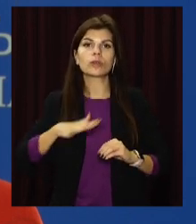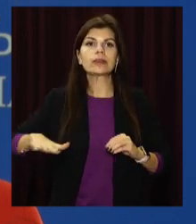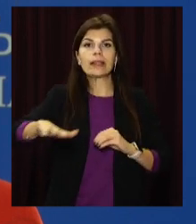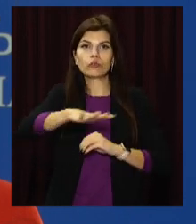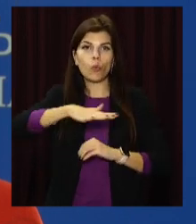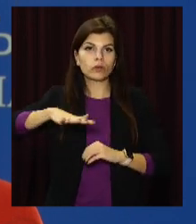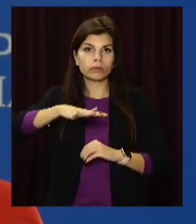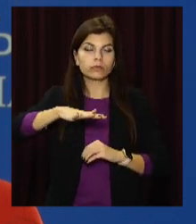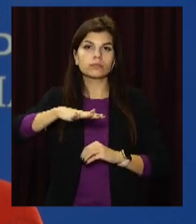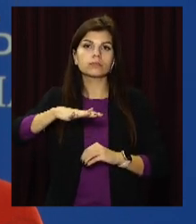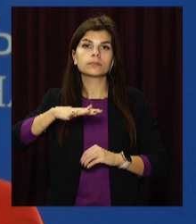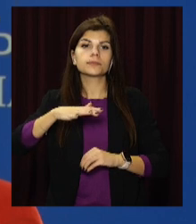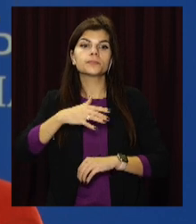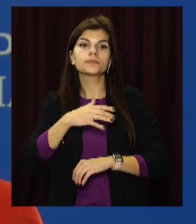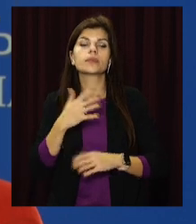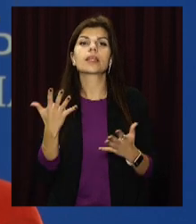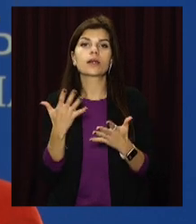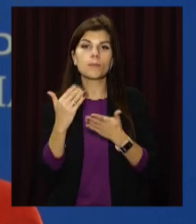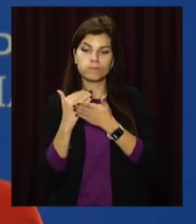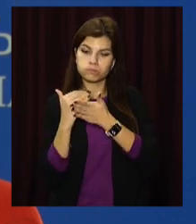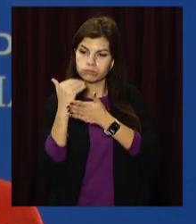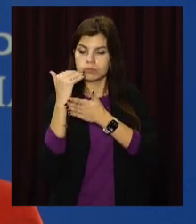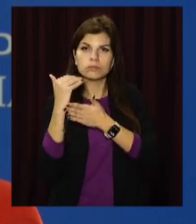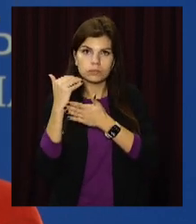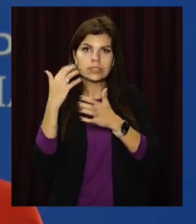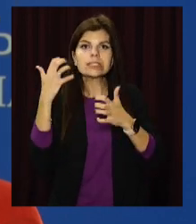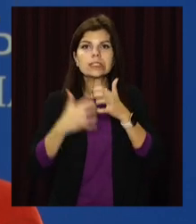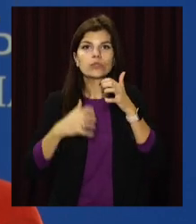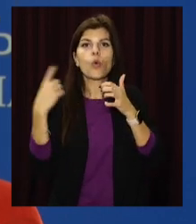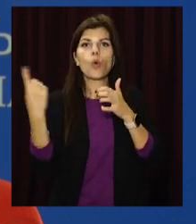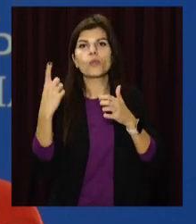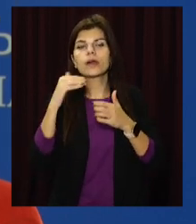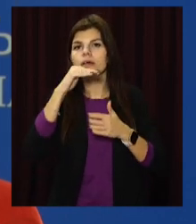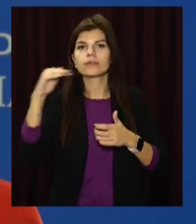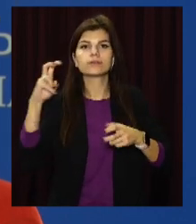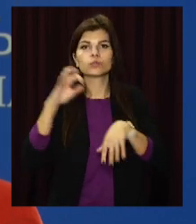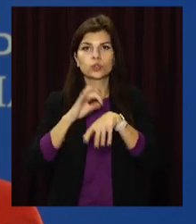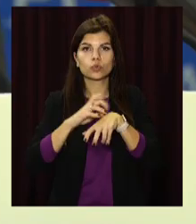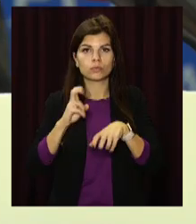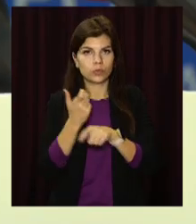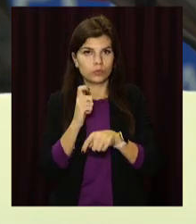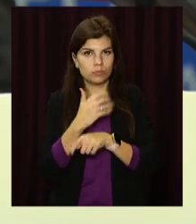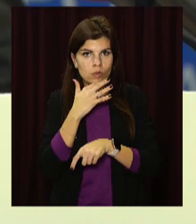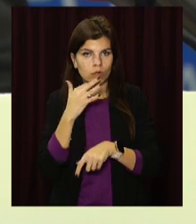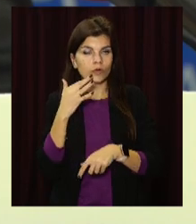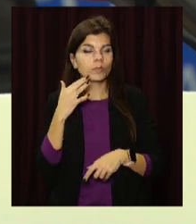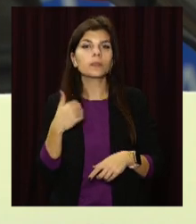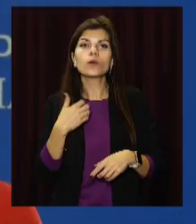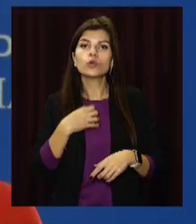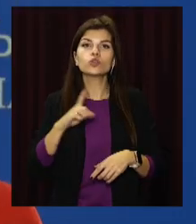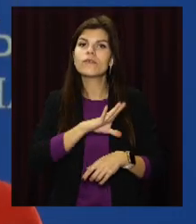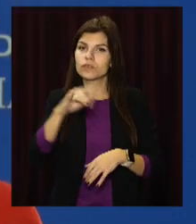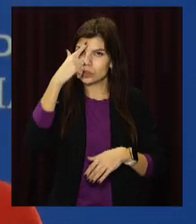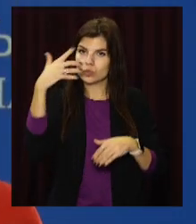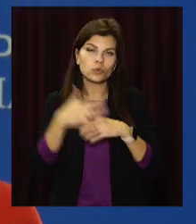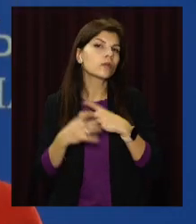територій, які перевищили середньообласний рівень захворюваності. Я хочу, щоб ви зрозуміли,